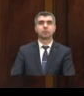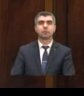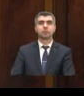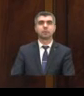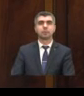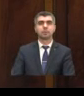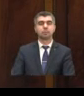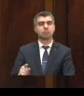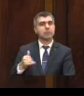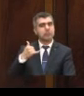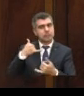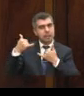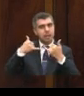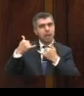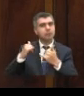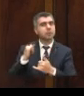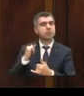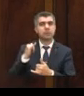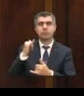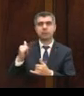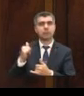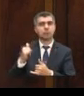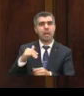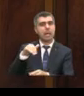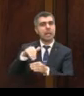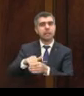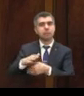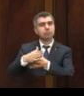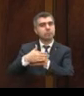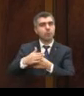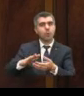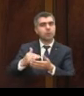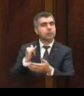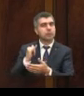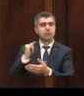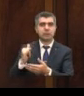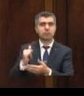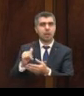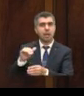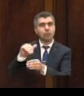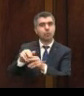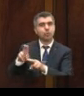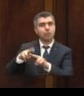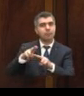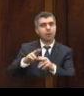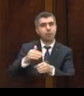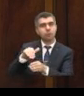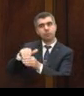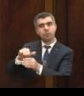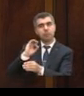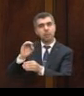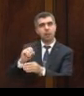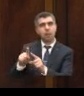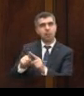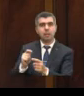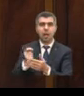اتصالاتهم يومية مع فريقنا وكذا مع جميع الفرق البرلمانية باش نطلبوا منكم هذا